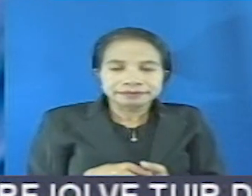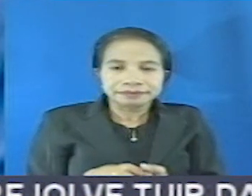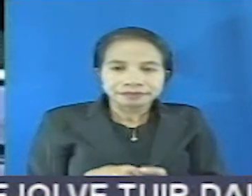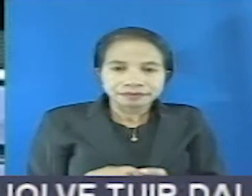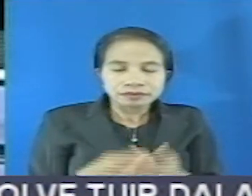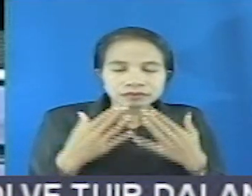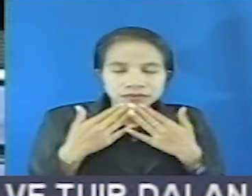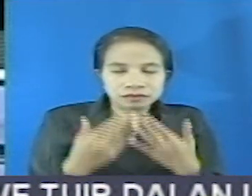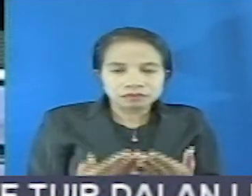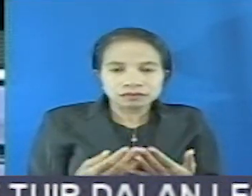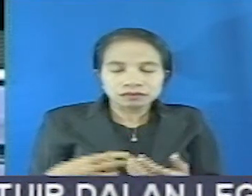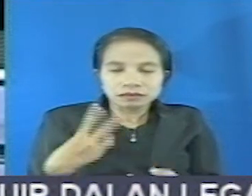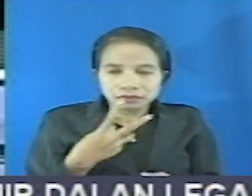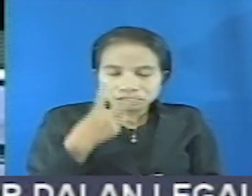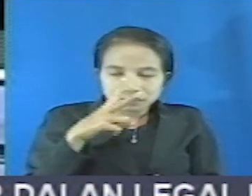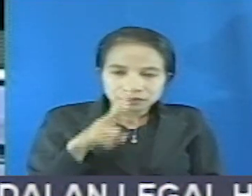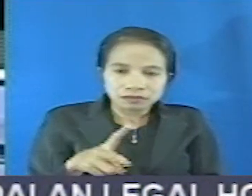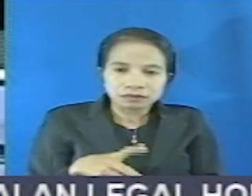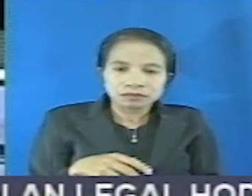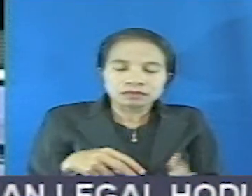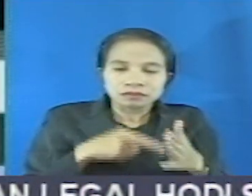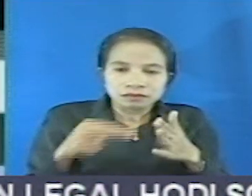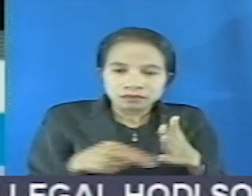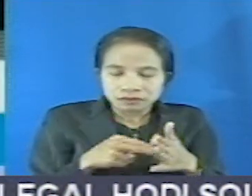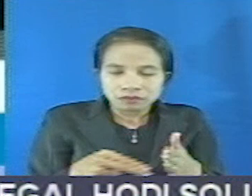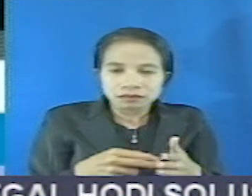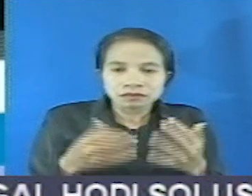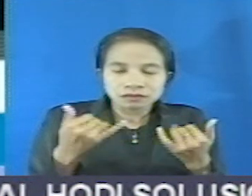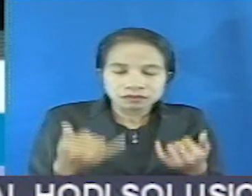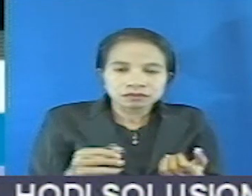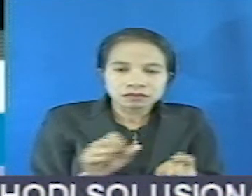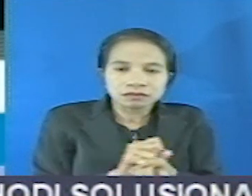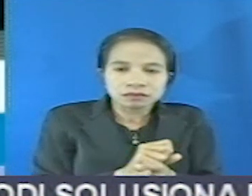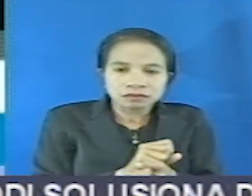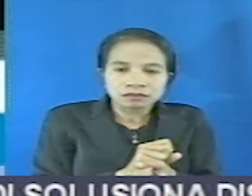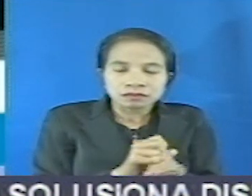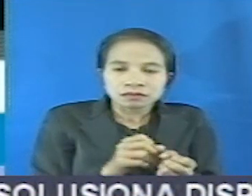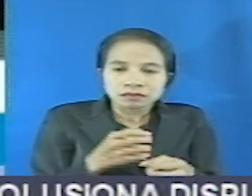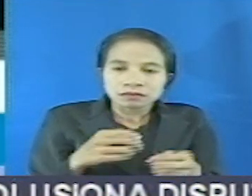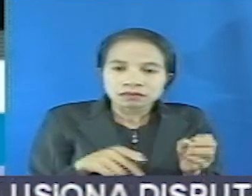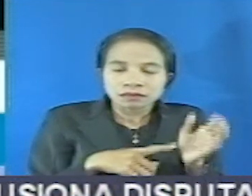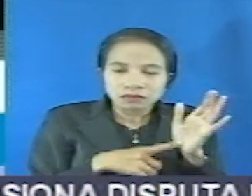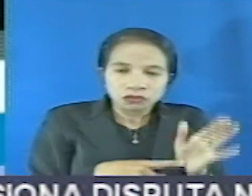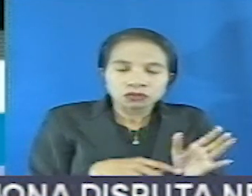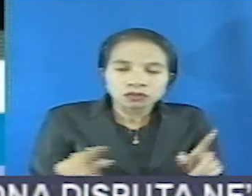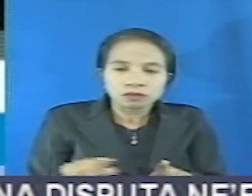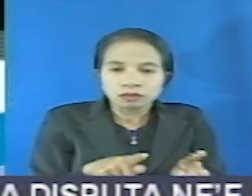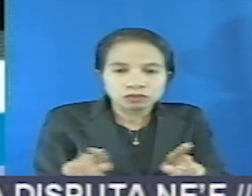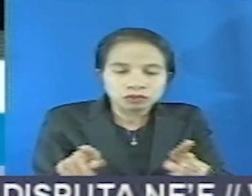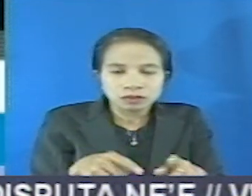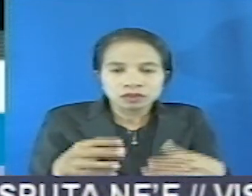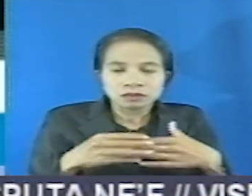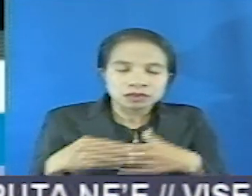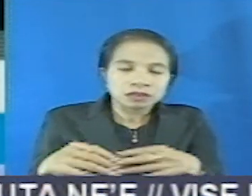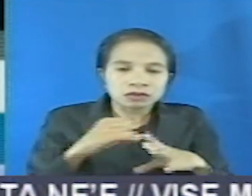Oke, obrigado. Se itahare ba notisia nebe dadao ne spoiler iha publiko liliu husi jornal